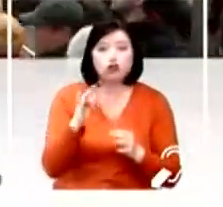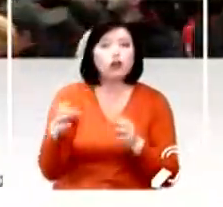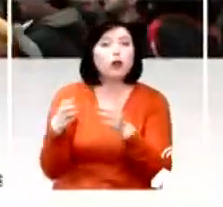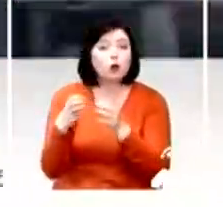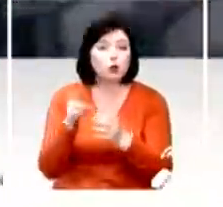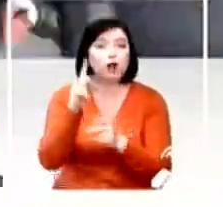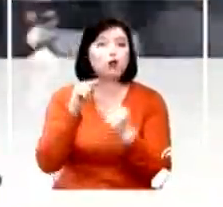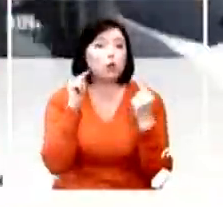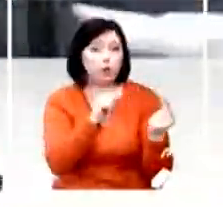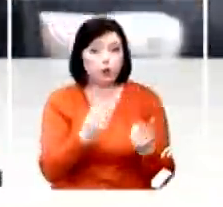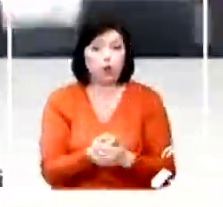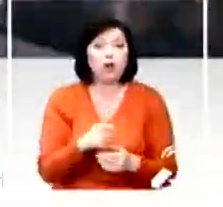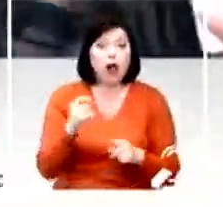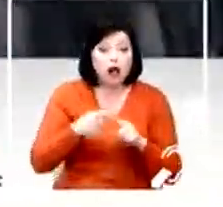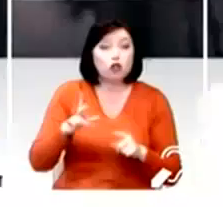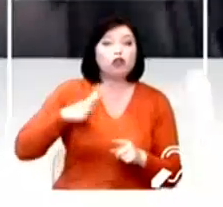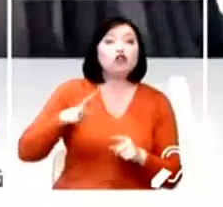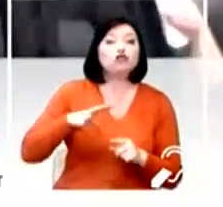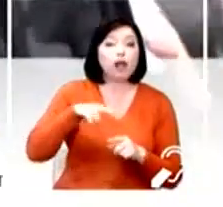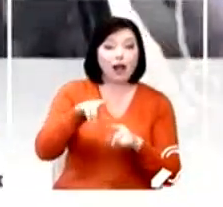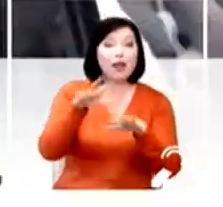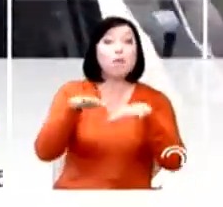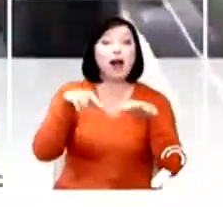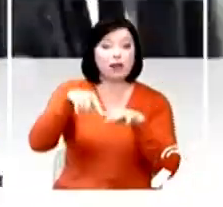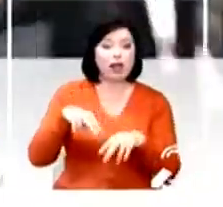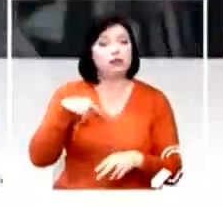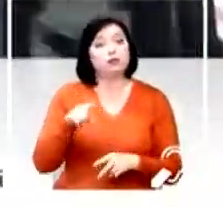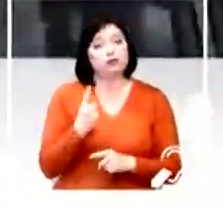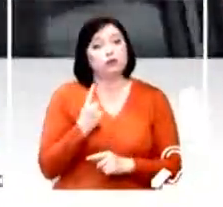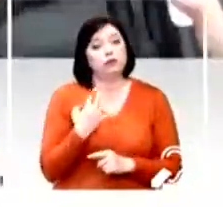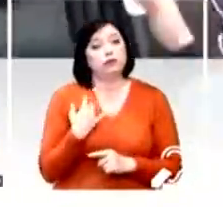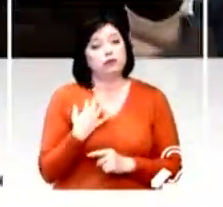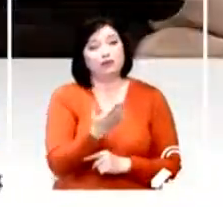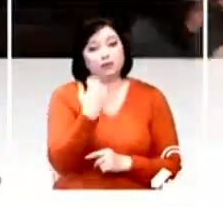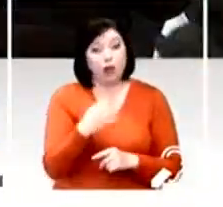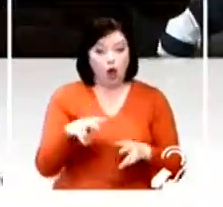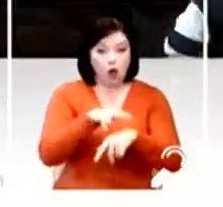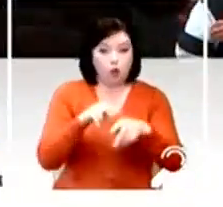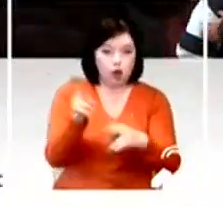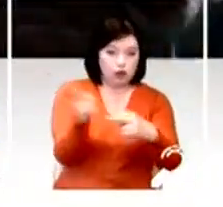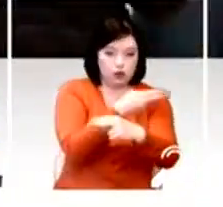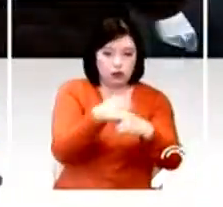de contramanifestanți, care îi așteptau în fața legislativului. Poliția a intervenit.